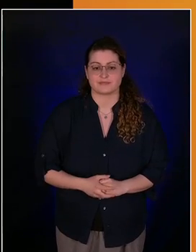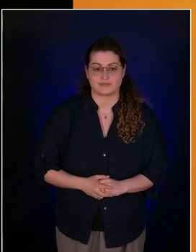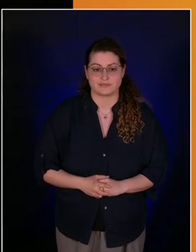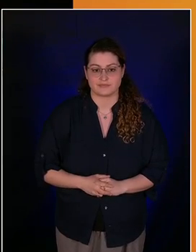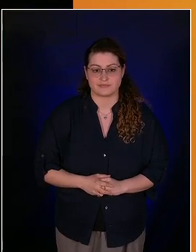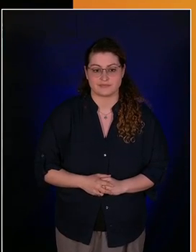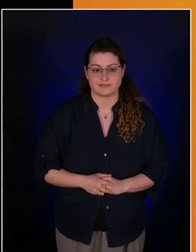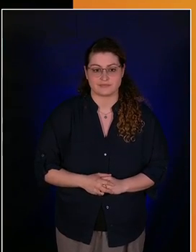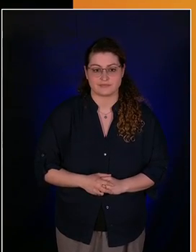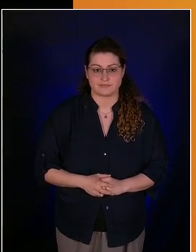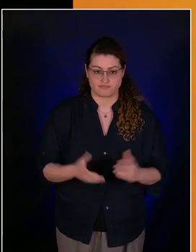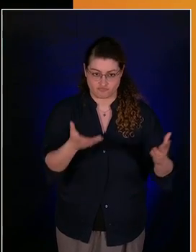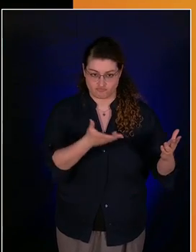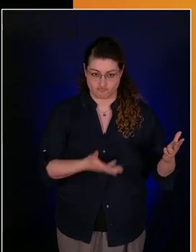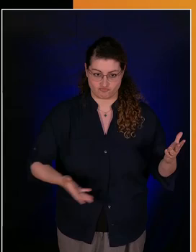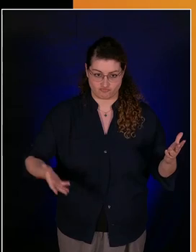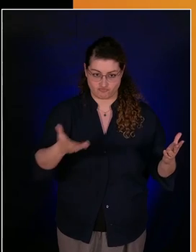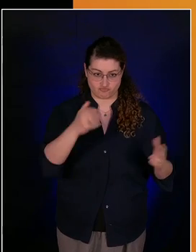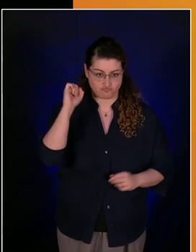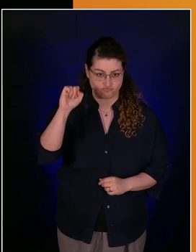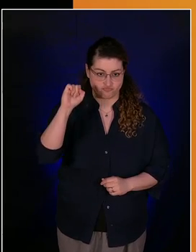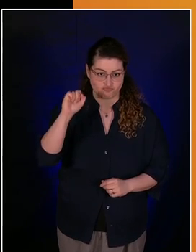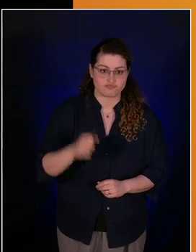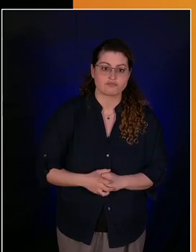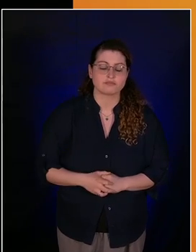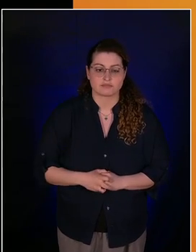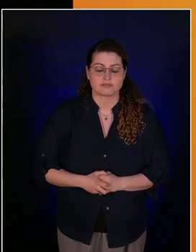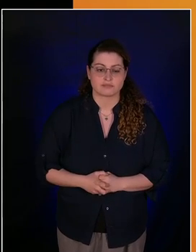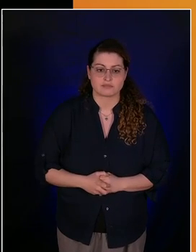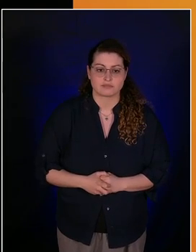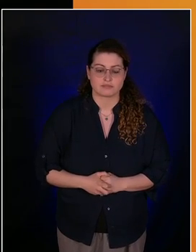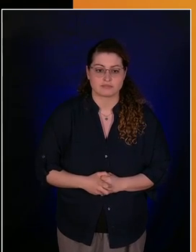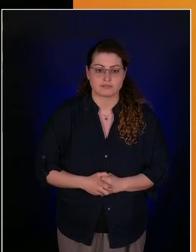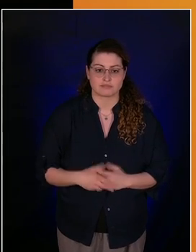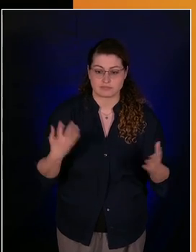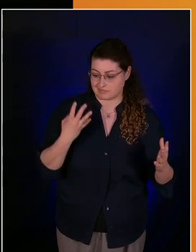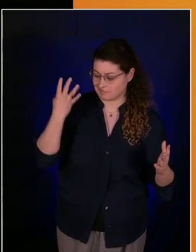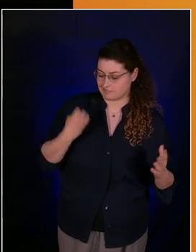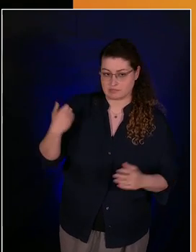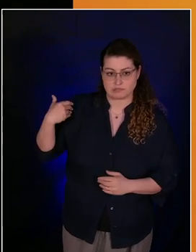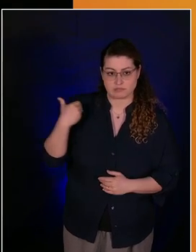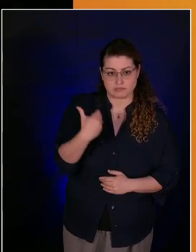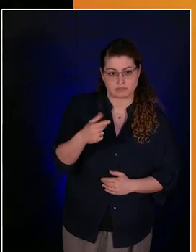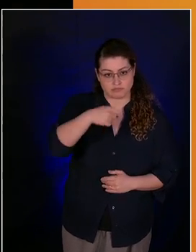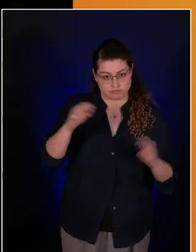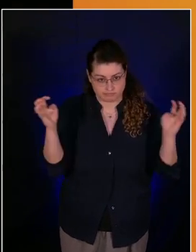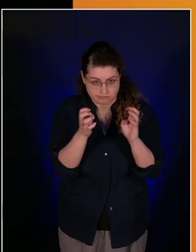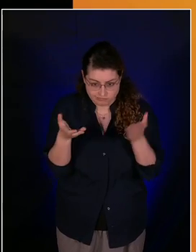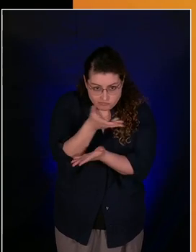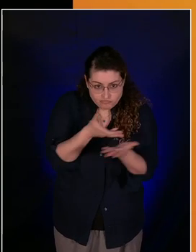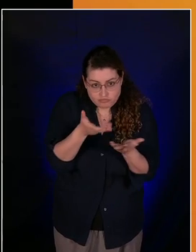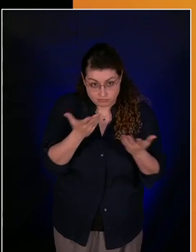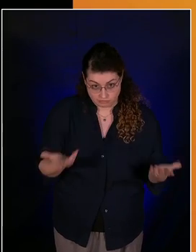bienvenue chers et chers camarades voilà 4 jours maintenant que nous sommes réunis en